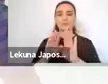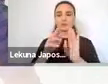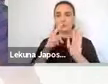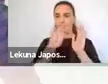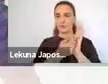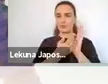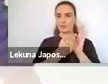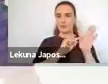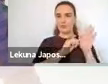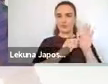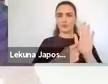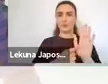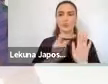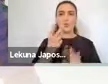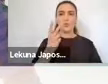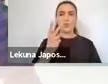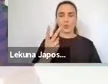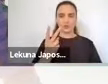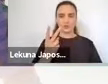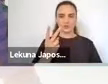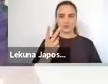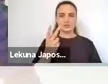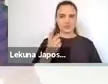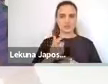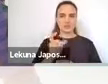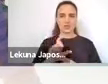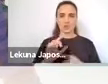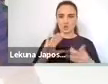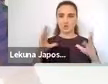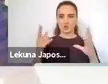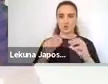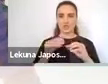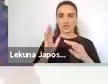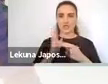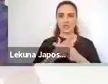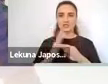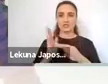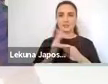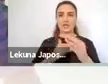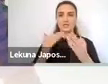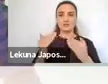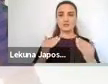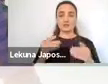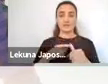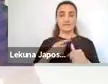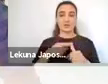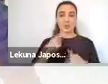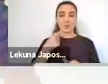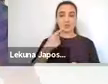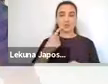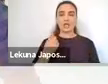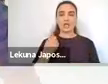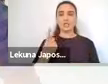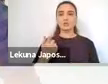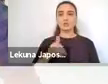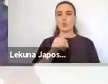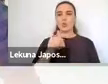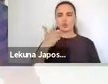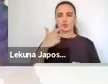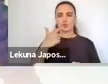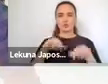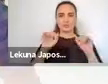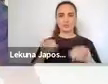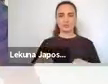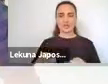ახლა ორი ესეთი ძალიან ზოგადი კლასიფიკაცია. ესე ვიტყოდი, ერთი დაუშვათ, როგორ შემიძლია მე